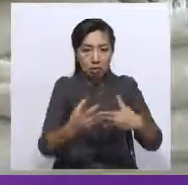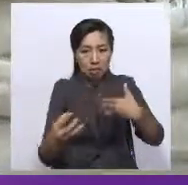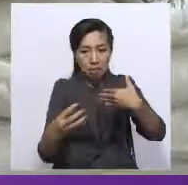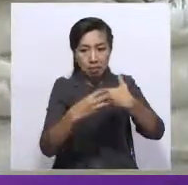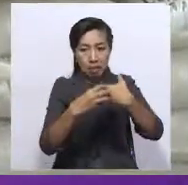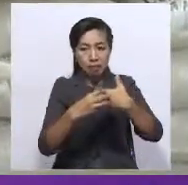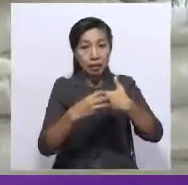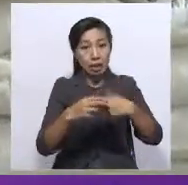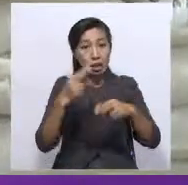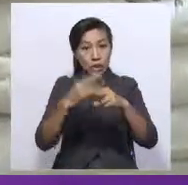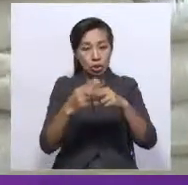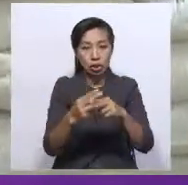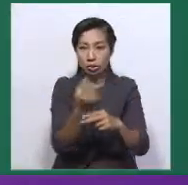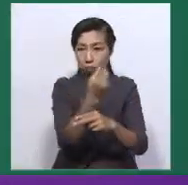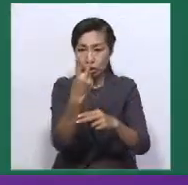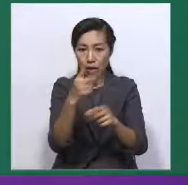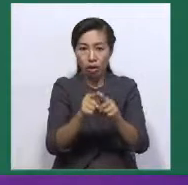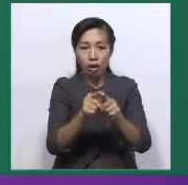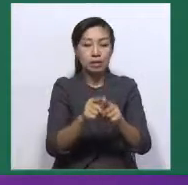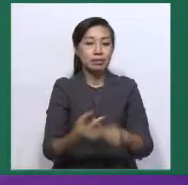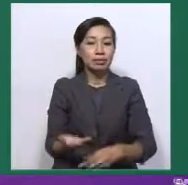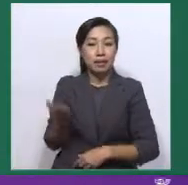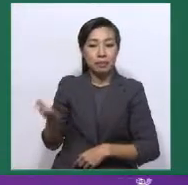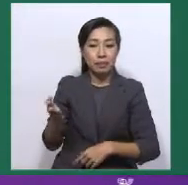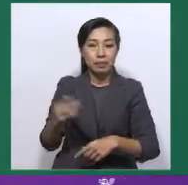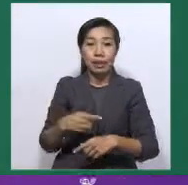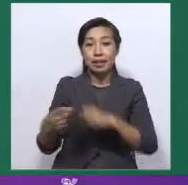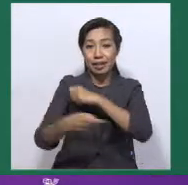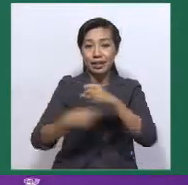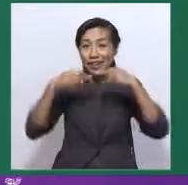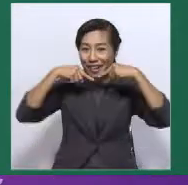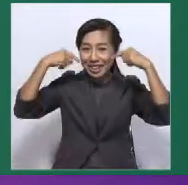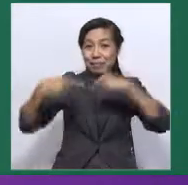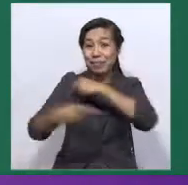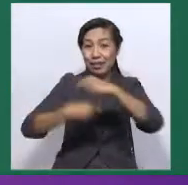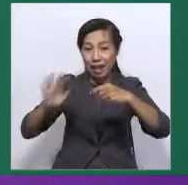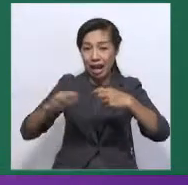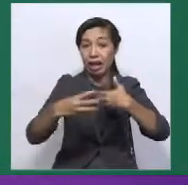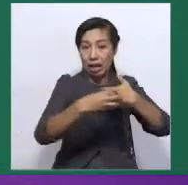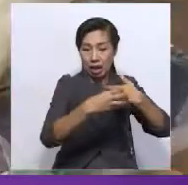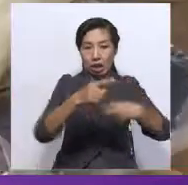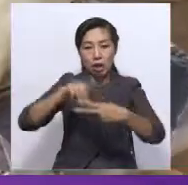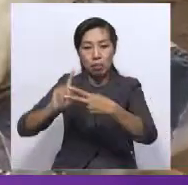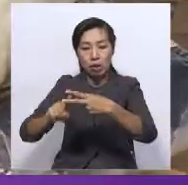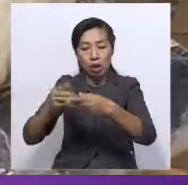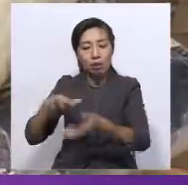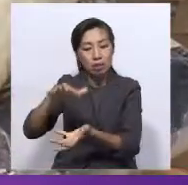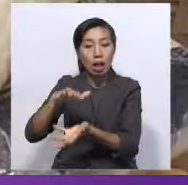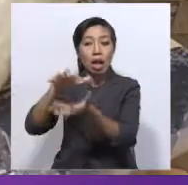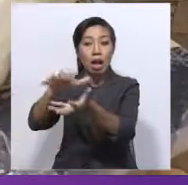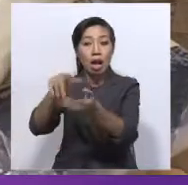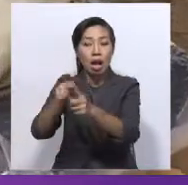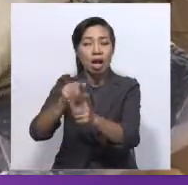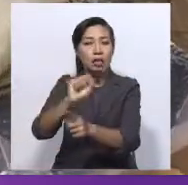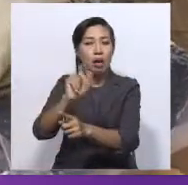ป็นแบรนด์2แบรนด์คือแบรนด์1คือรอยยิ้มชาวนาซึ่งเป็นโครงการที่เราทำกันไว้กับอีกแบรนด์1คือส่งให้กับสกต.คือแบรนด์เพชรพิ